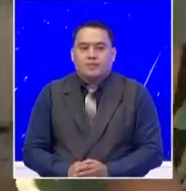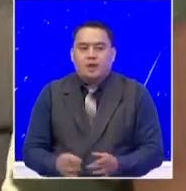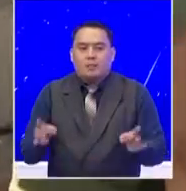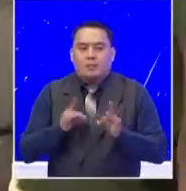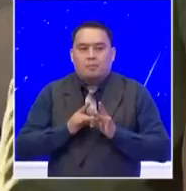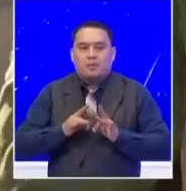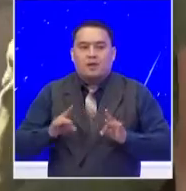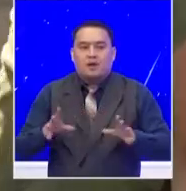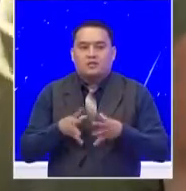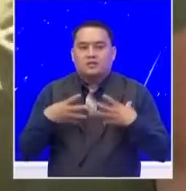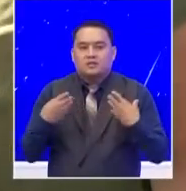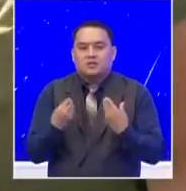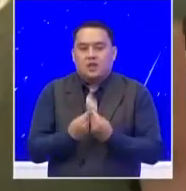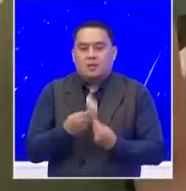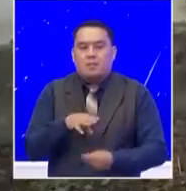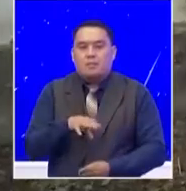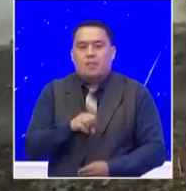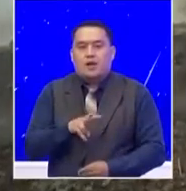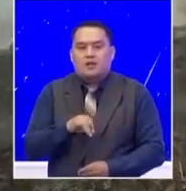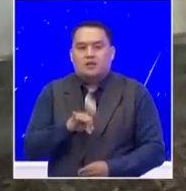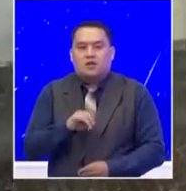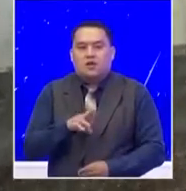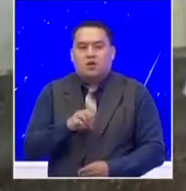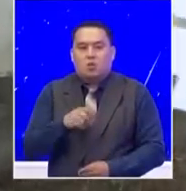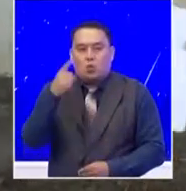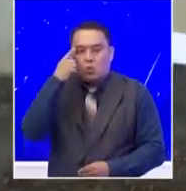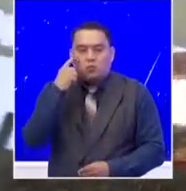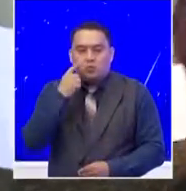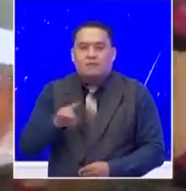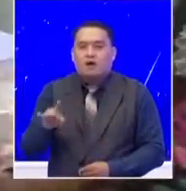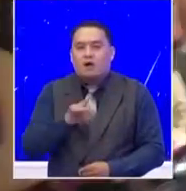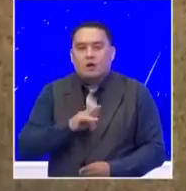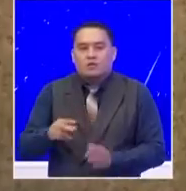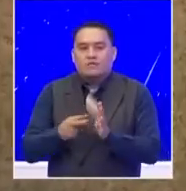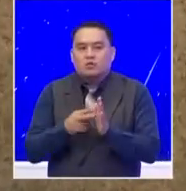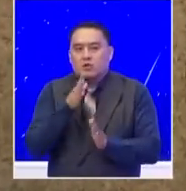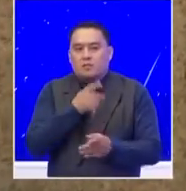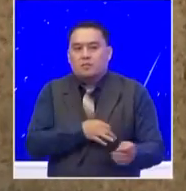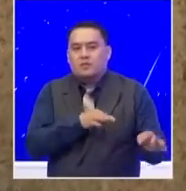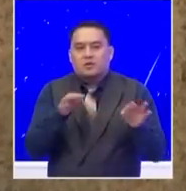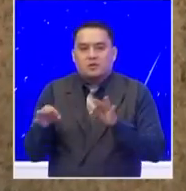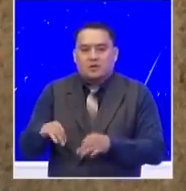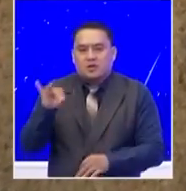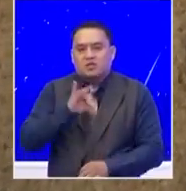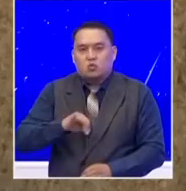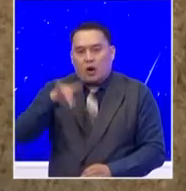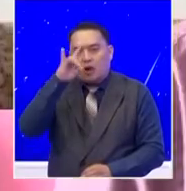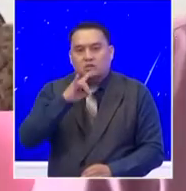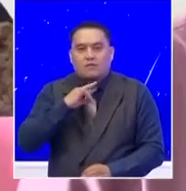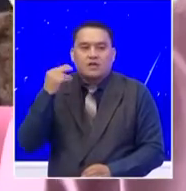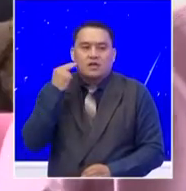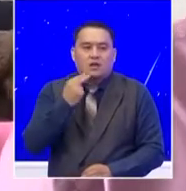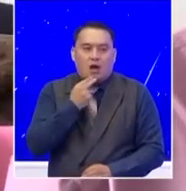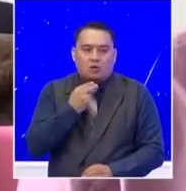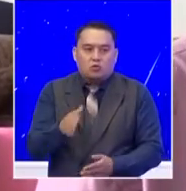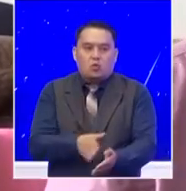Празднуют новоселье и семья Манапа Моген в селе Жарлыозе Коксузского района. 8 лет назад он переехал на историческую родину из Китая.